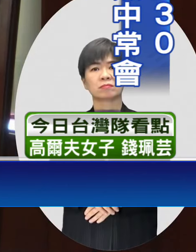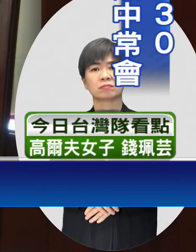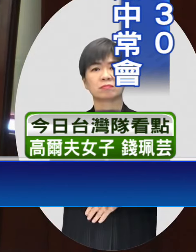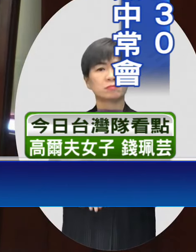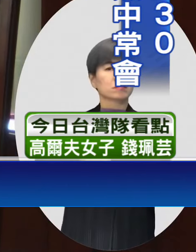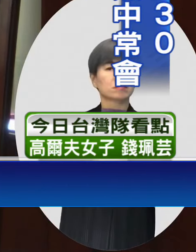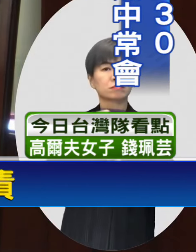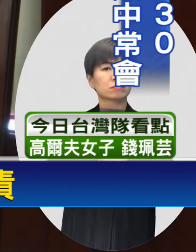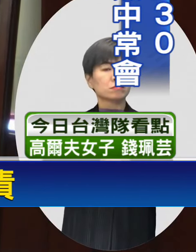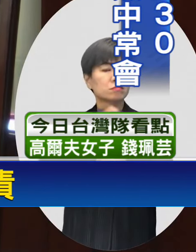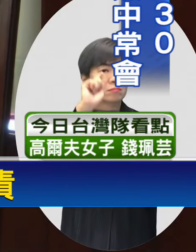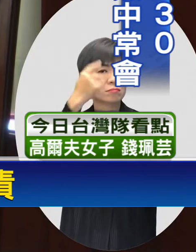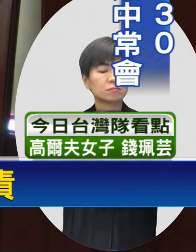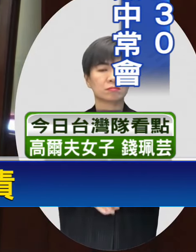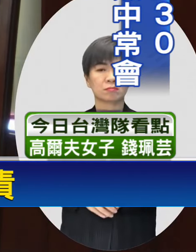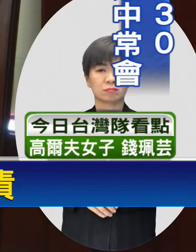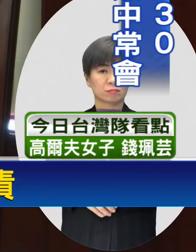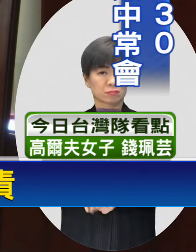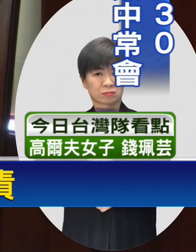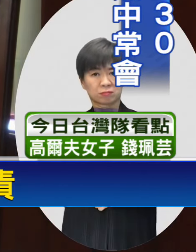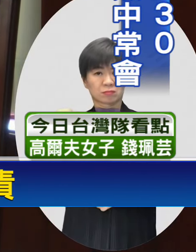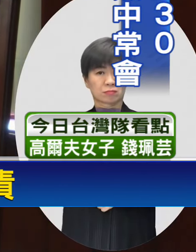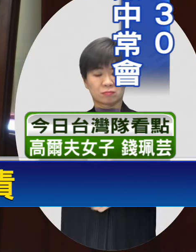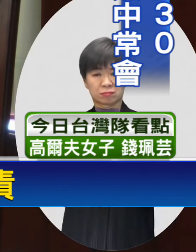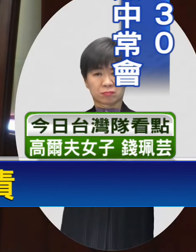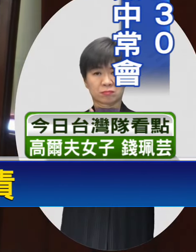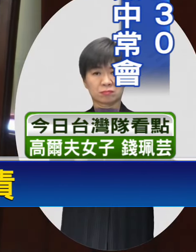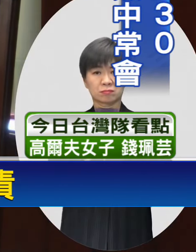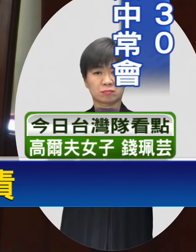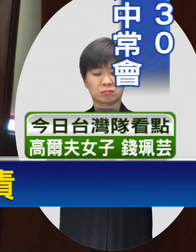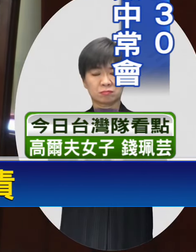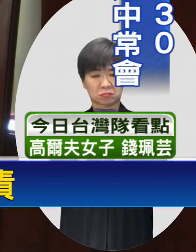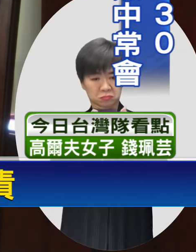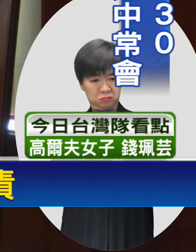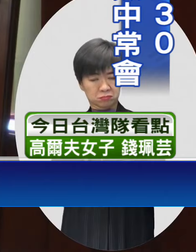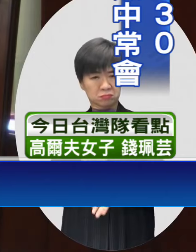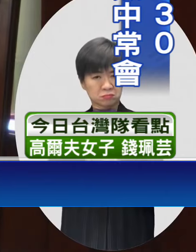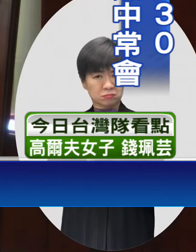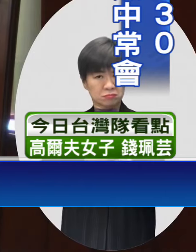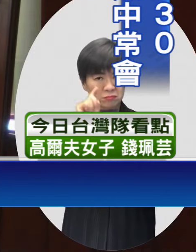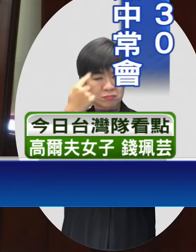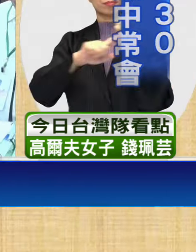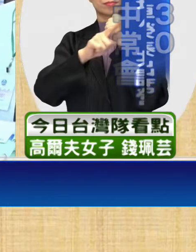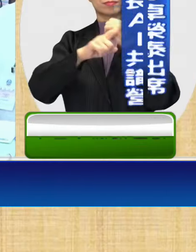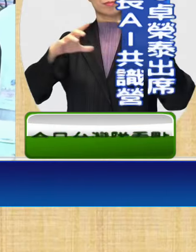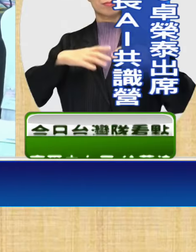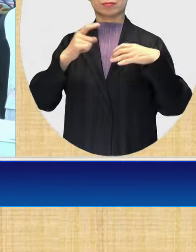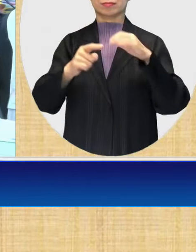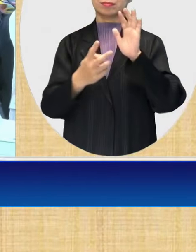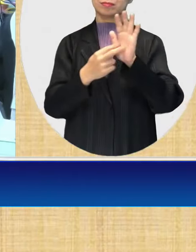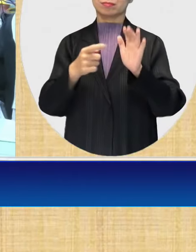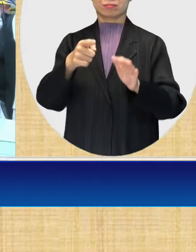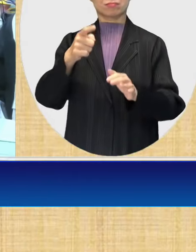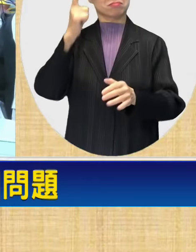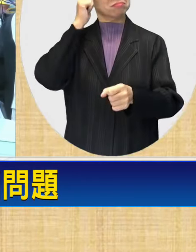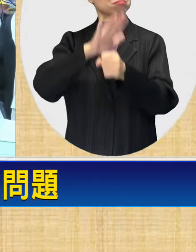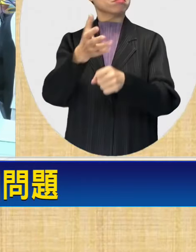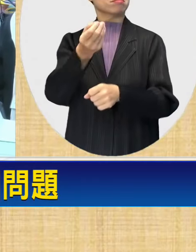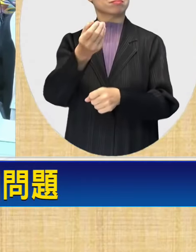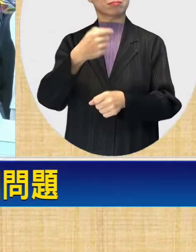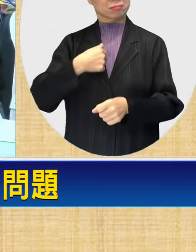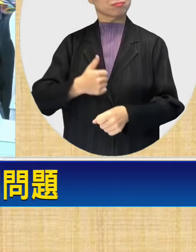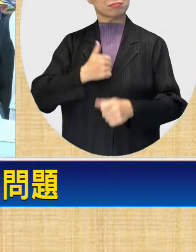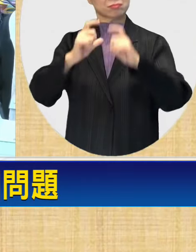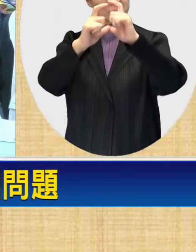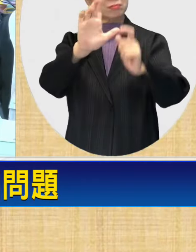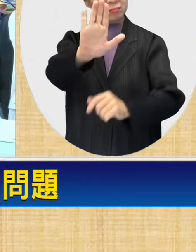位选区的选民要如何能够对各位就责？那我听了半天，你好像还没回答到这个问题。 吴国昌的应讲，若要照尤